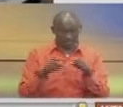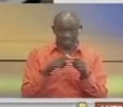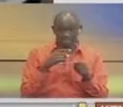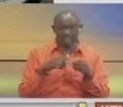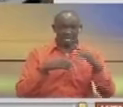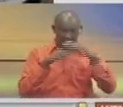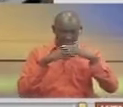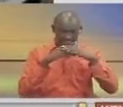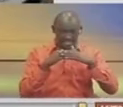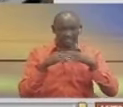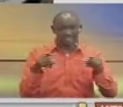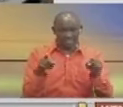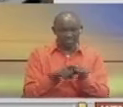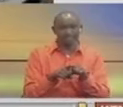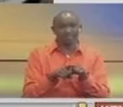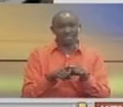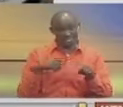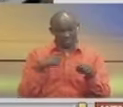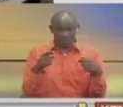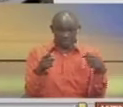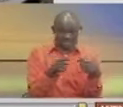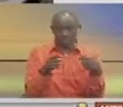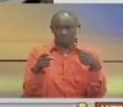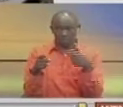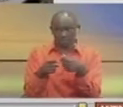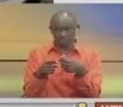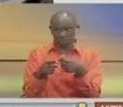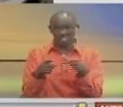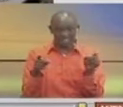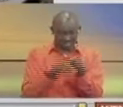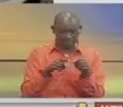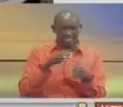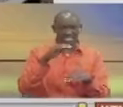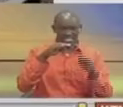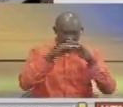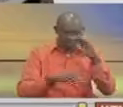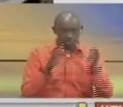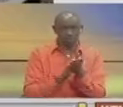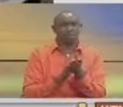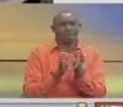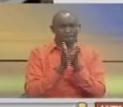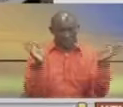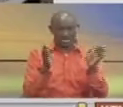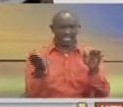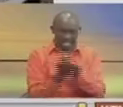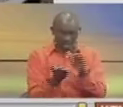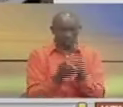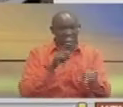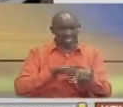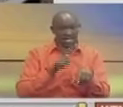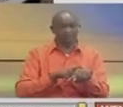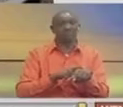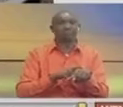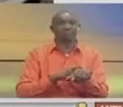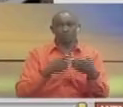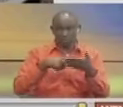limited private sessions and reductions to public records where necessary to